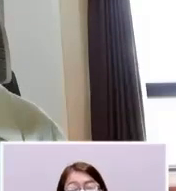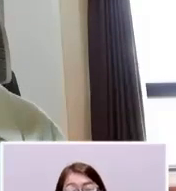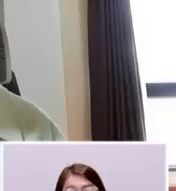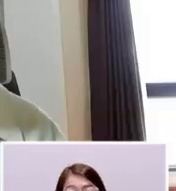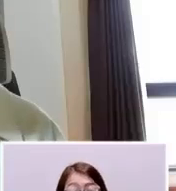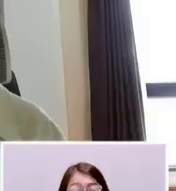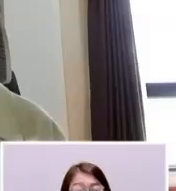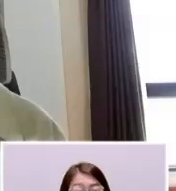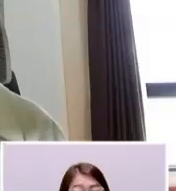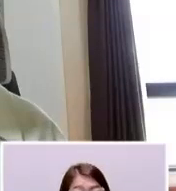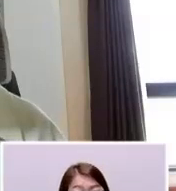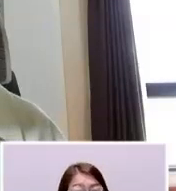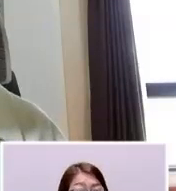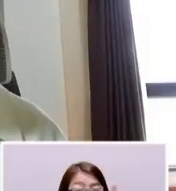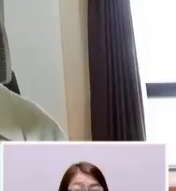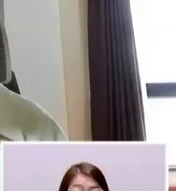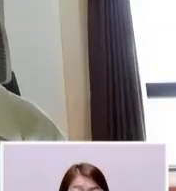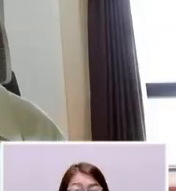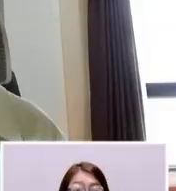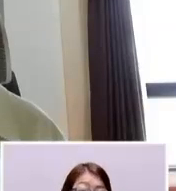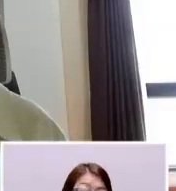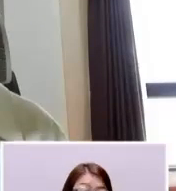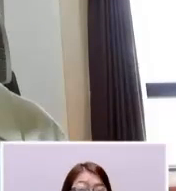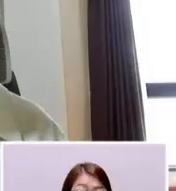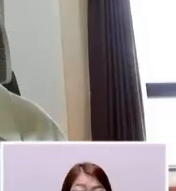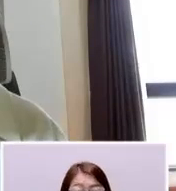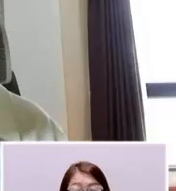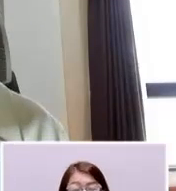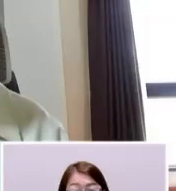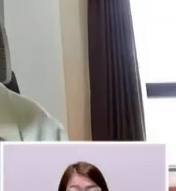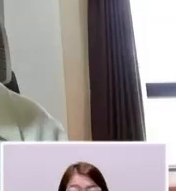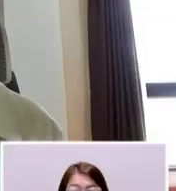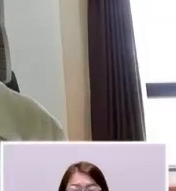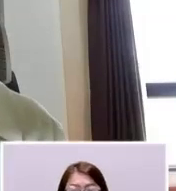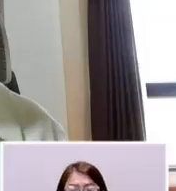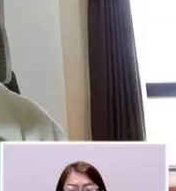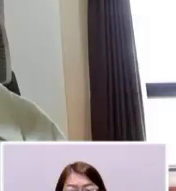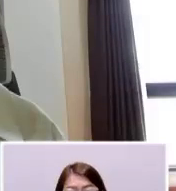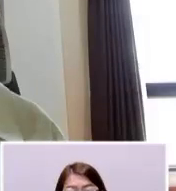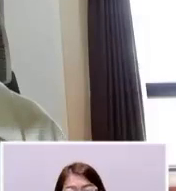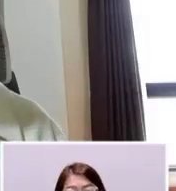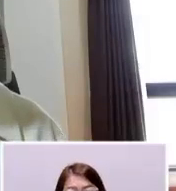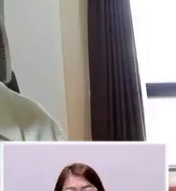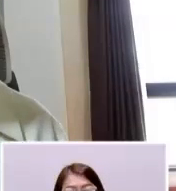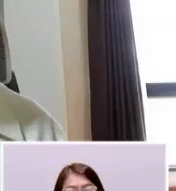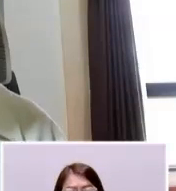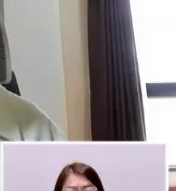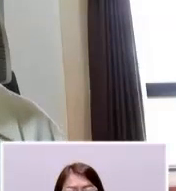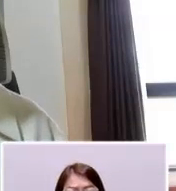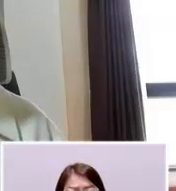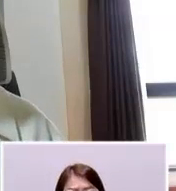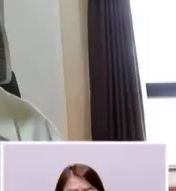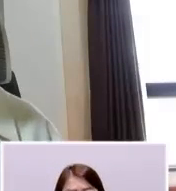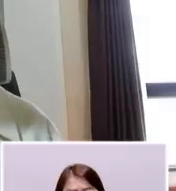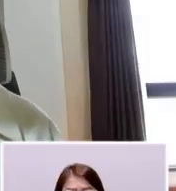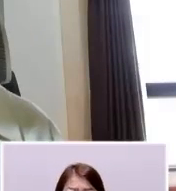รัฐเดินทางถึงไต้หวันก็ทำให้เป็นเรื่องเดือดร้อนไปทั่วโลกเลยทั้งแผ่นดินจีนนะคะแล้วก็